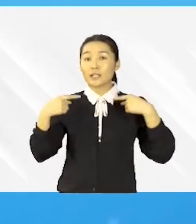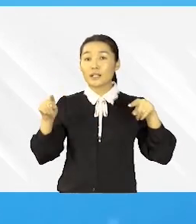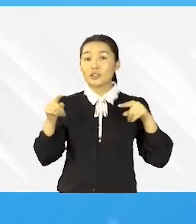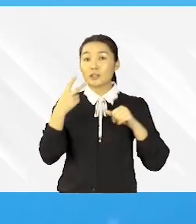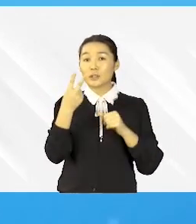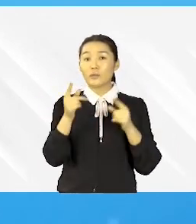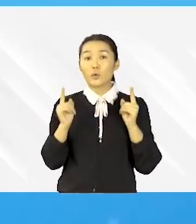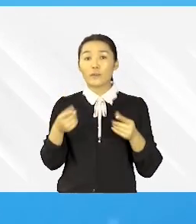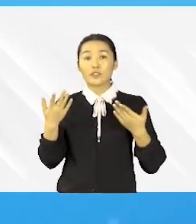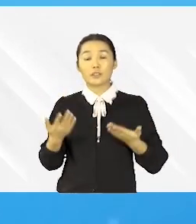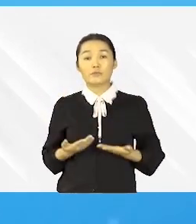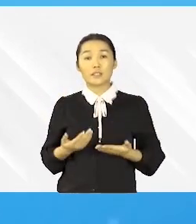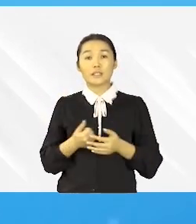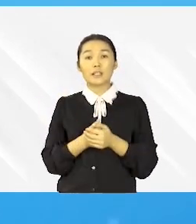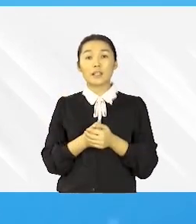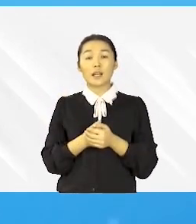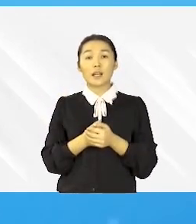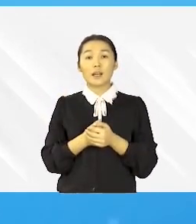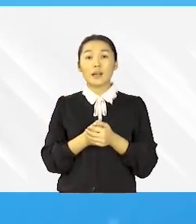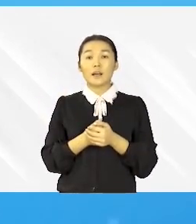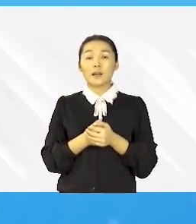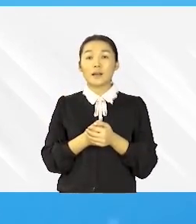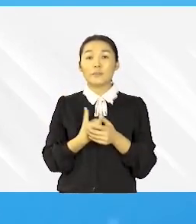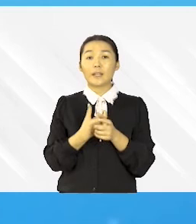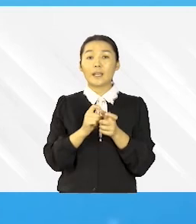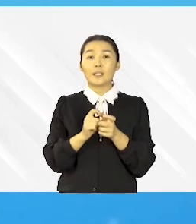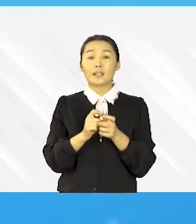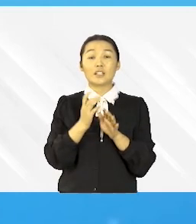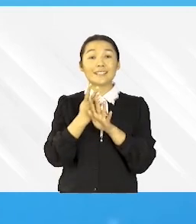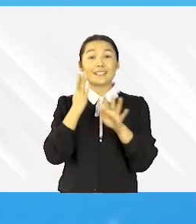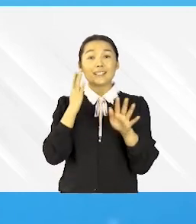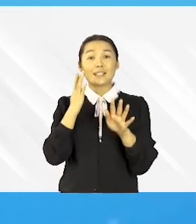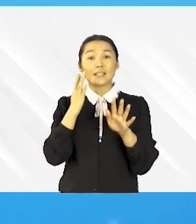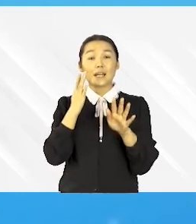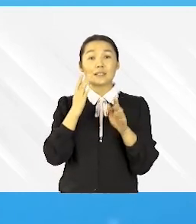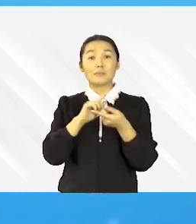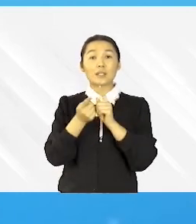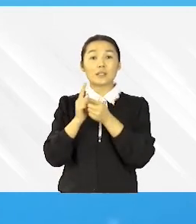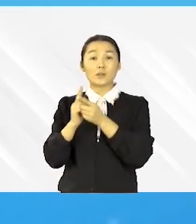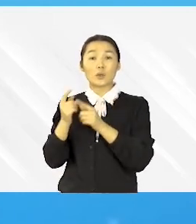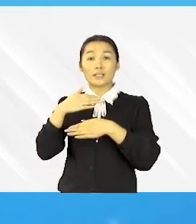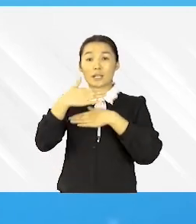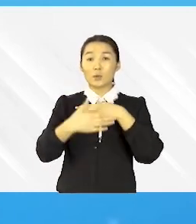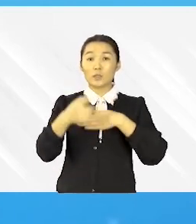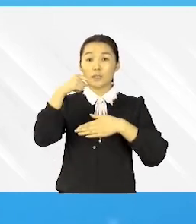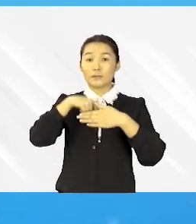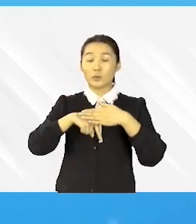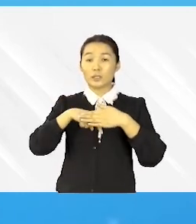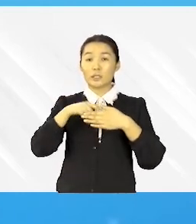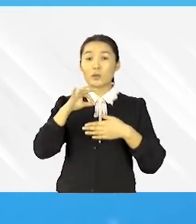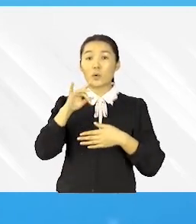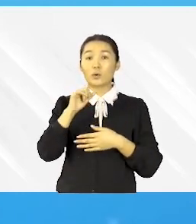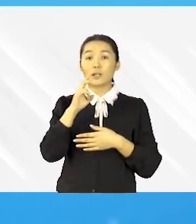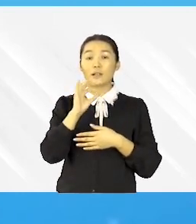фаз жизненного цикла предполагает целый ряд основательных перестроек наружных и внутренних органов личинки в